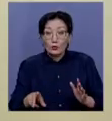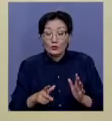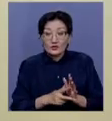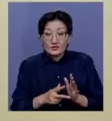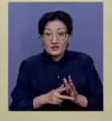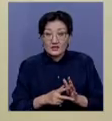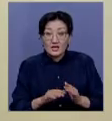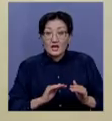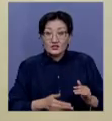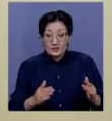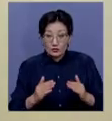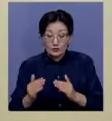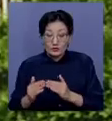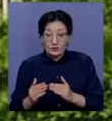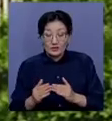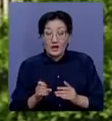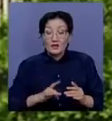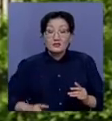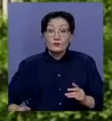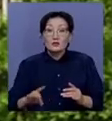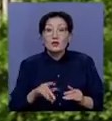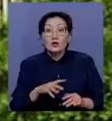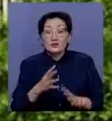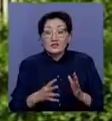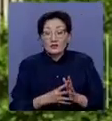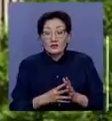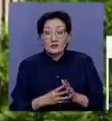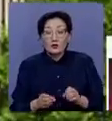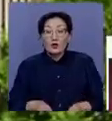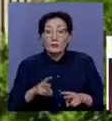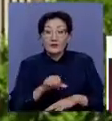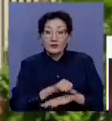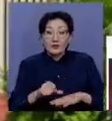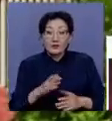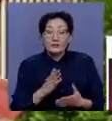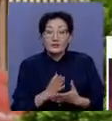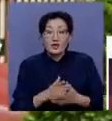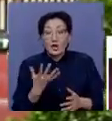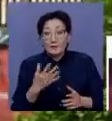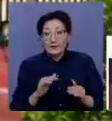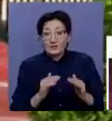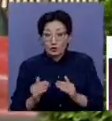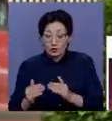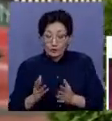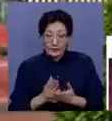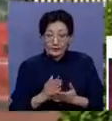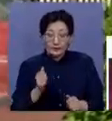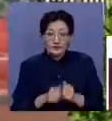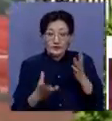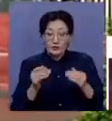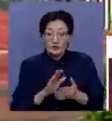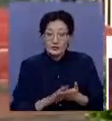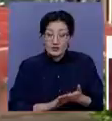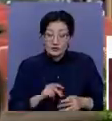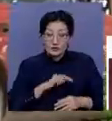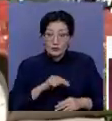38-і жер үйлер. Бүгінде Алатау ауданы бойынша COVID-19-ға қауіпті ошақ деп танылған 5 тұрғын үй бар. Күнделікті